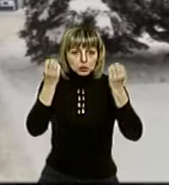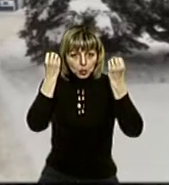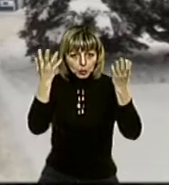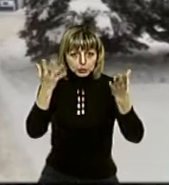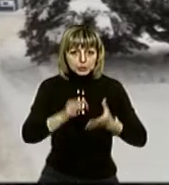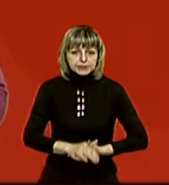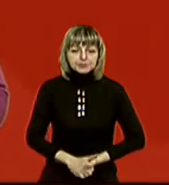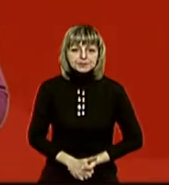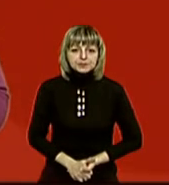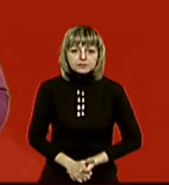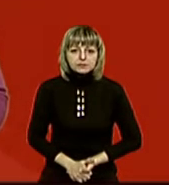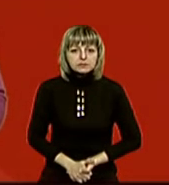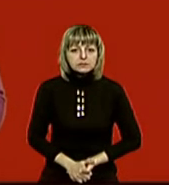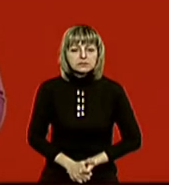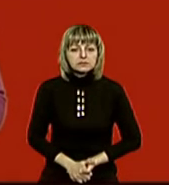культури.